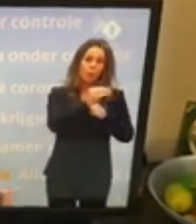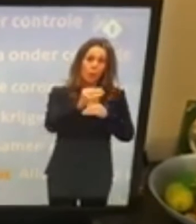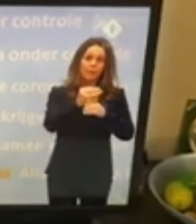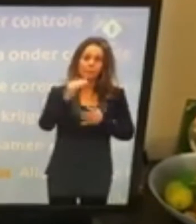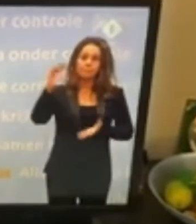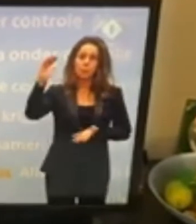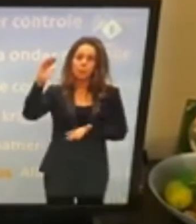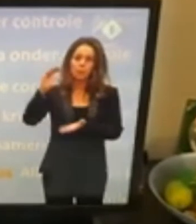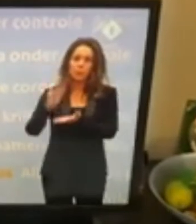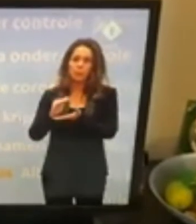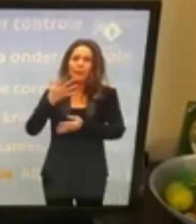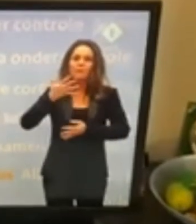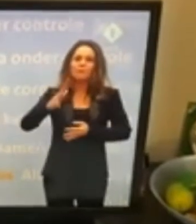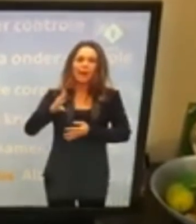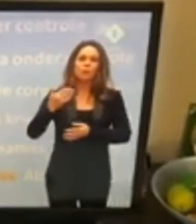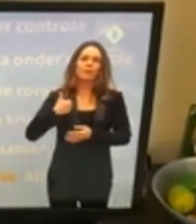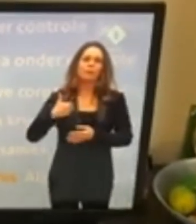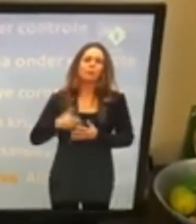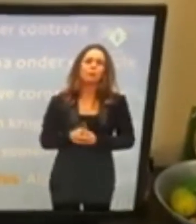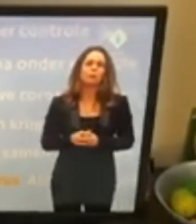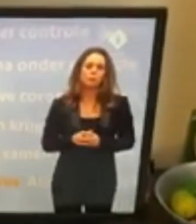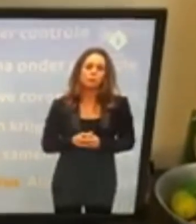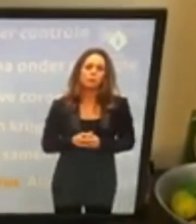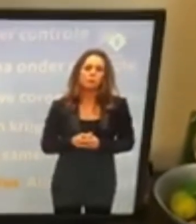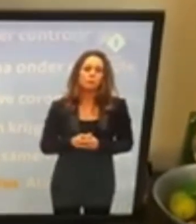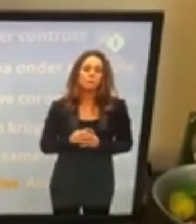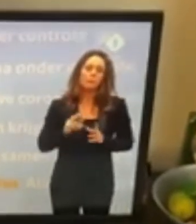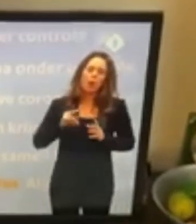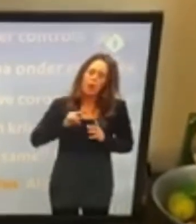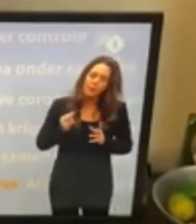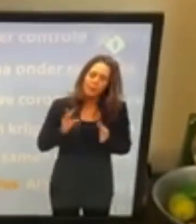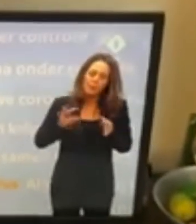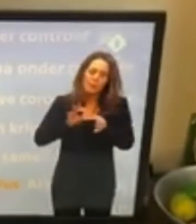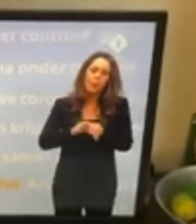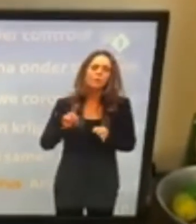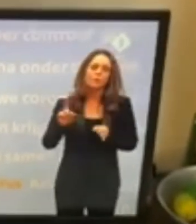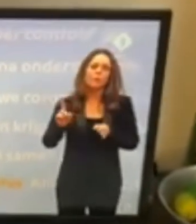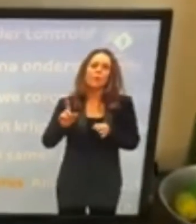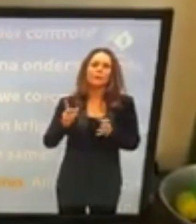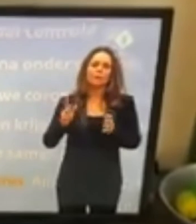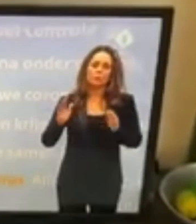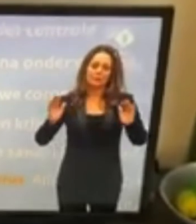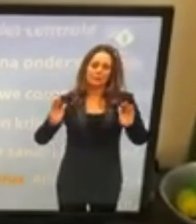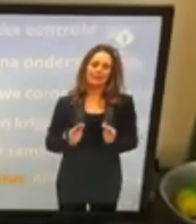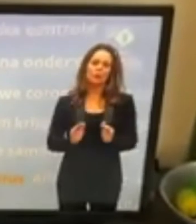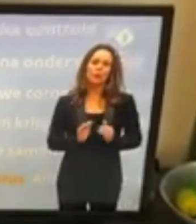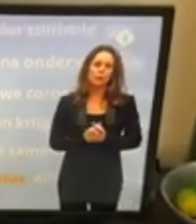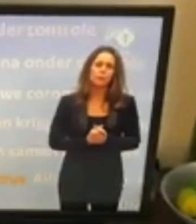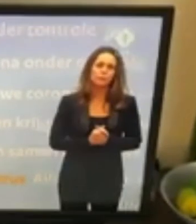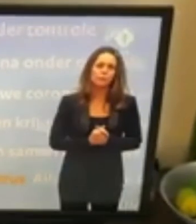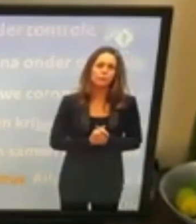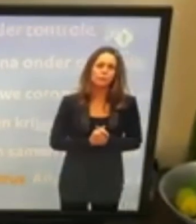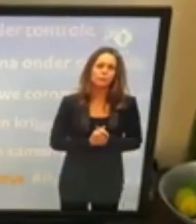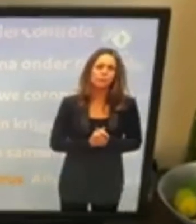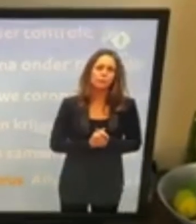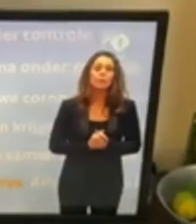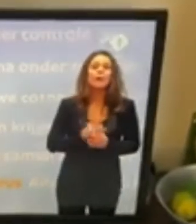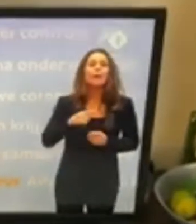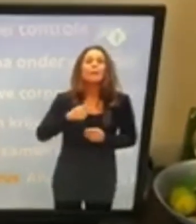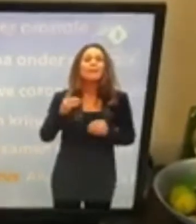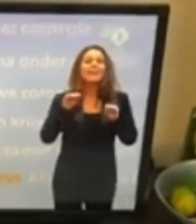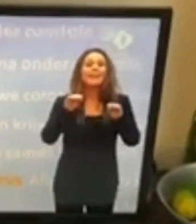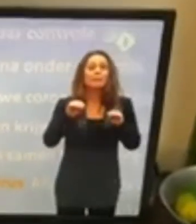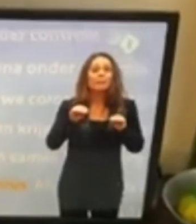50 personen. Weer om het aantal contactmomenten te beperken. Ook hierover meer informatie